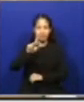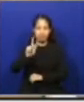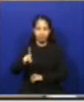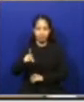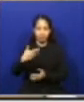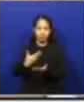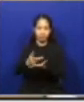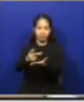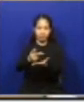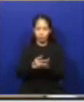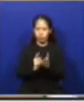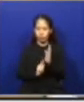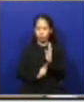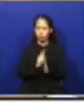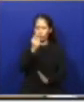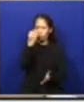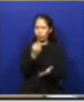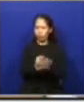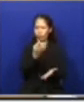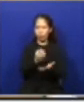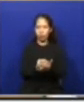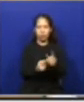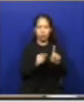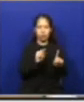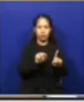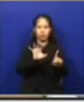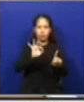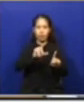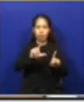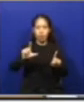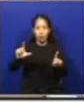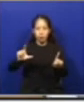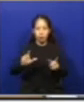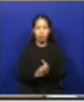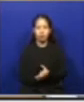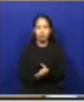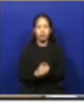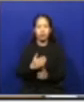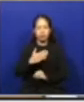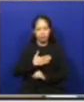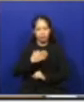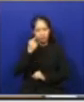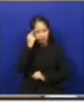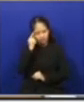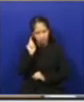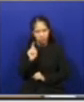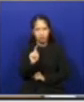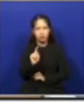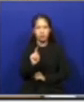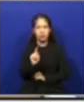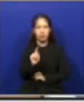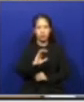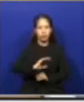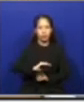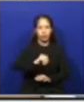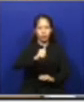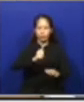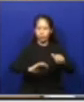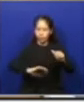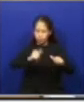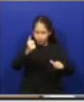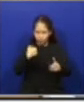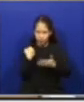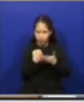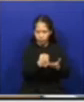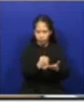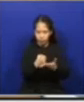ที่สูงมากที่สูงถึง 1.9 ล้านล้านบาทดิฉันคิดว่าการฟื้นฟูเยียวยาดูแลผู้